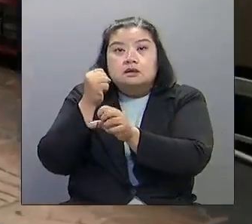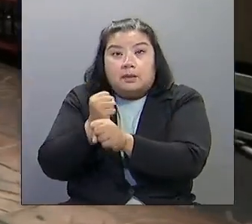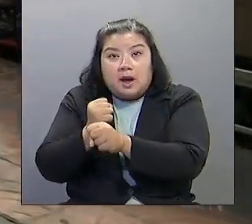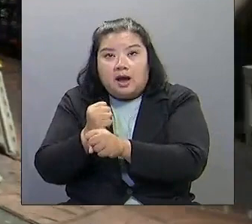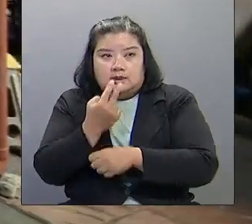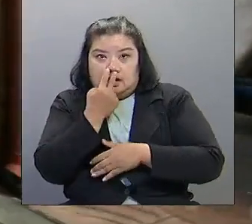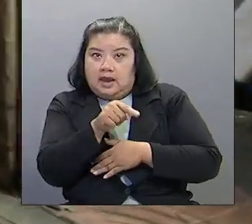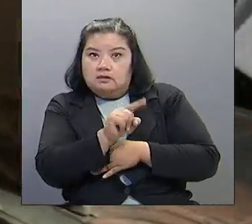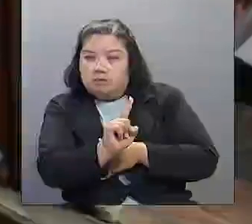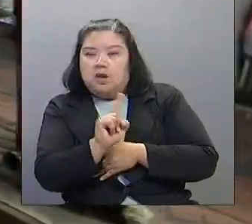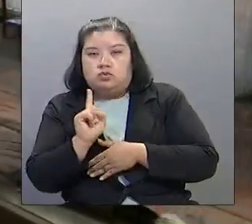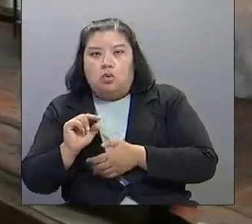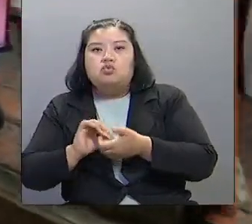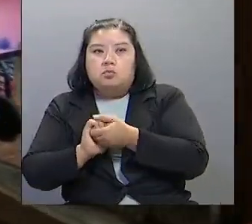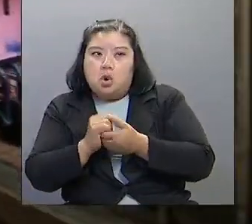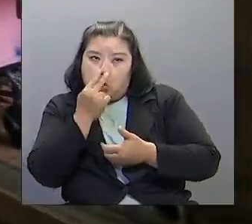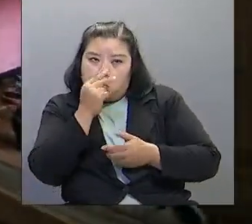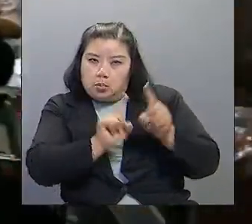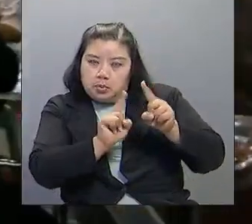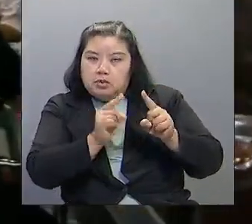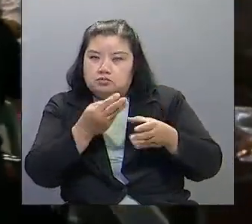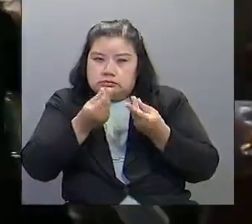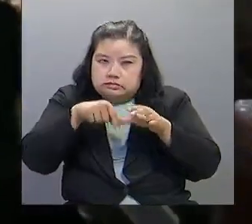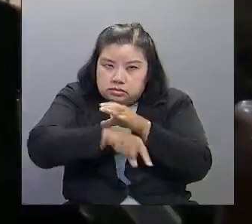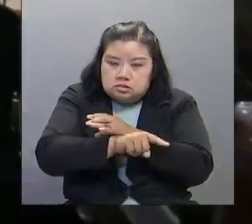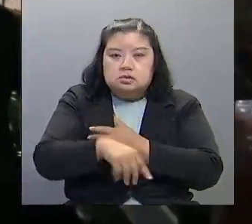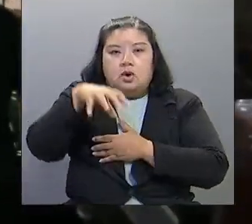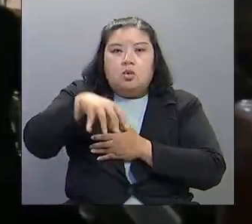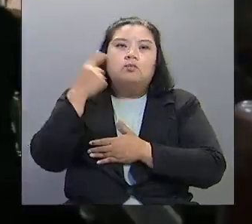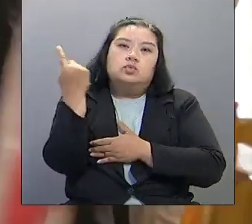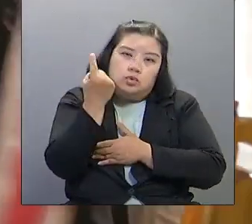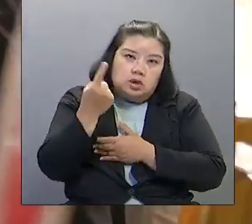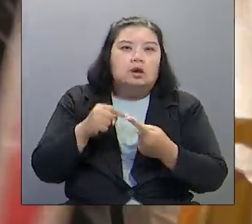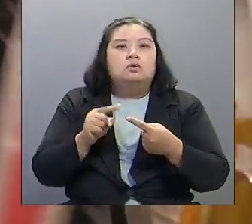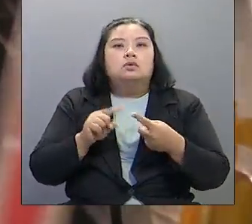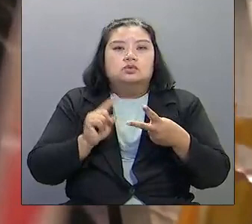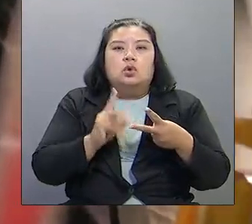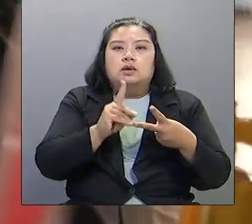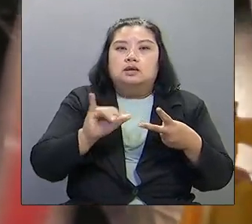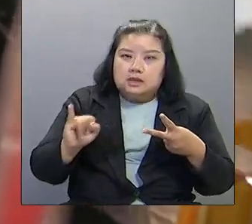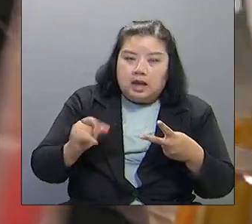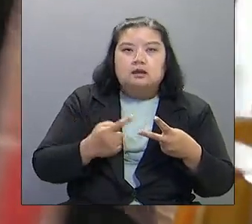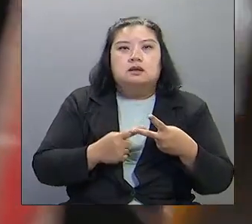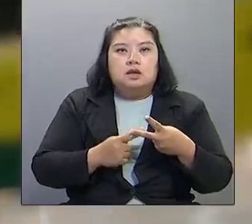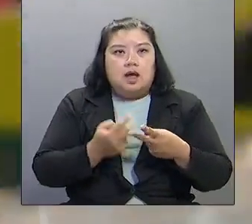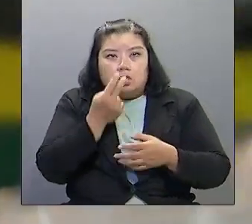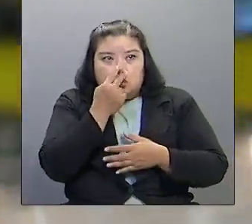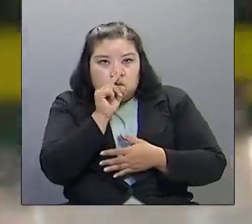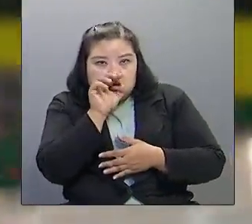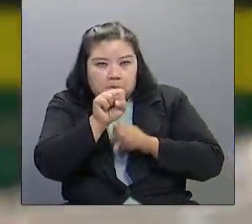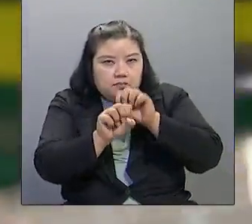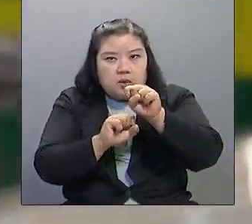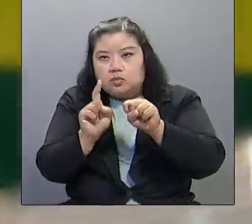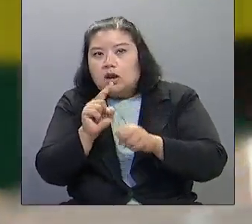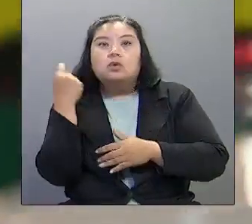จะร่วมกับหน่วยงานที่เกี่ยวข้องอย่างใกล้ชิดไม่ว่าจะเป็นกรมการท่องเที่ยวกรมสอบสวนคดีพิเศษจะไปเฝ้าระวังพื้นที่ต่างๆที่เป็นแหล่งท่อง